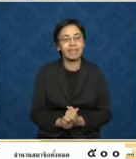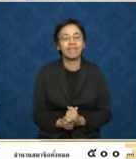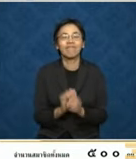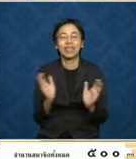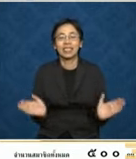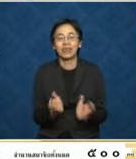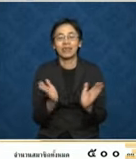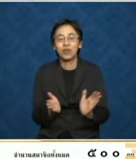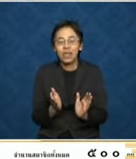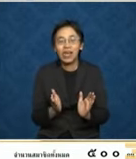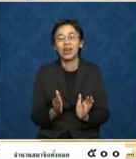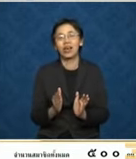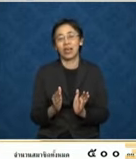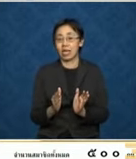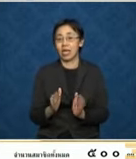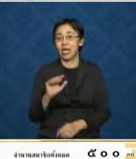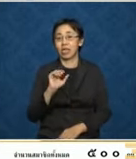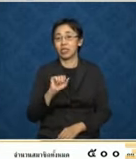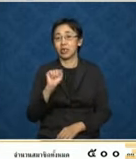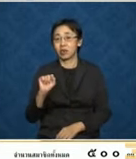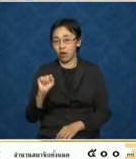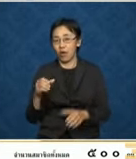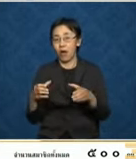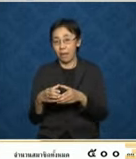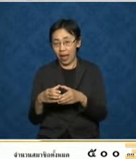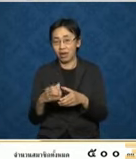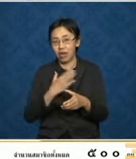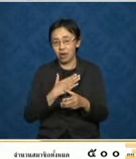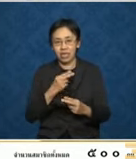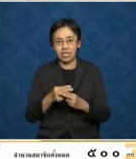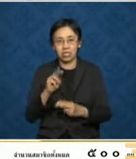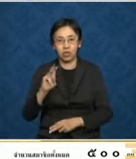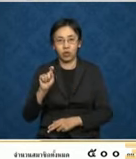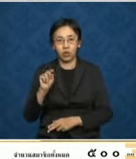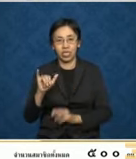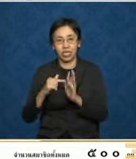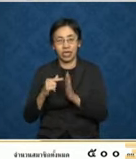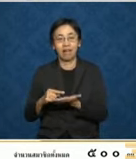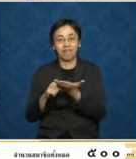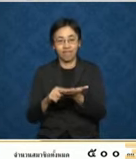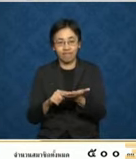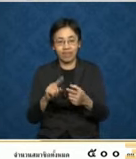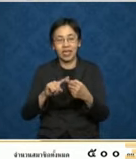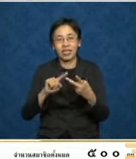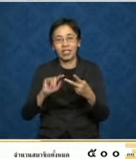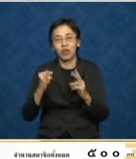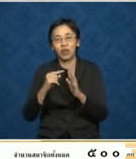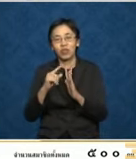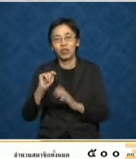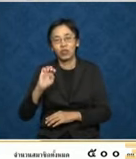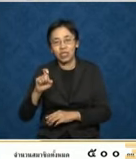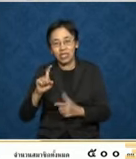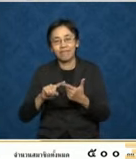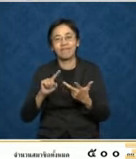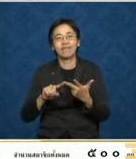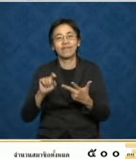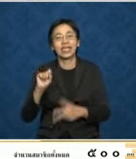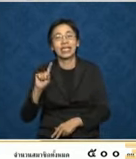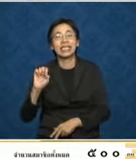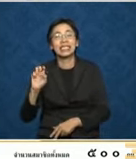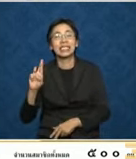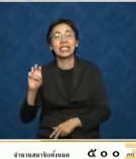เพื่อนสมาชิกพรรครวมไทยสร้างชาติครับท่านวิทยาแก้วภารไรท่านจุติไกรเลิกและท่านศรีวันปัสจากส